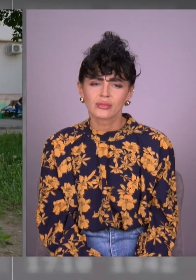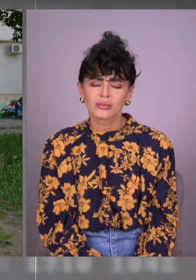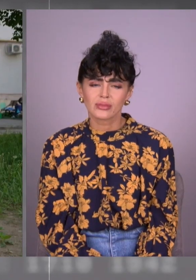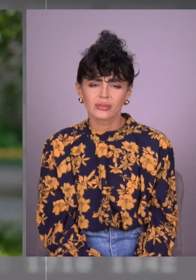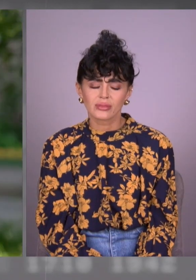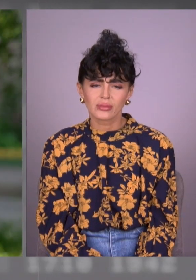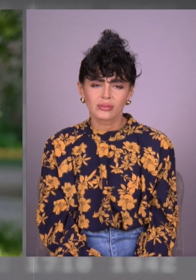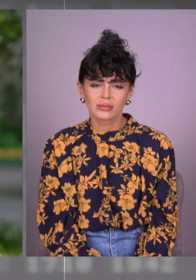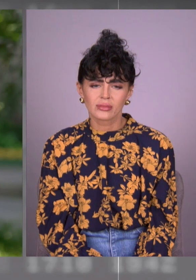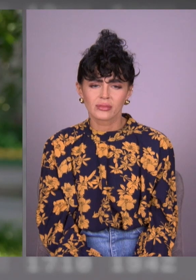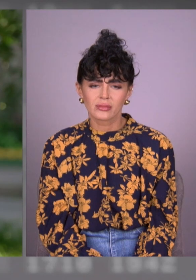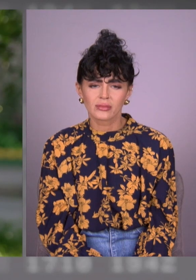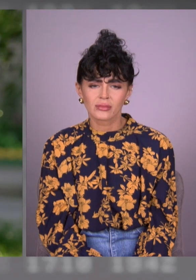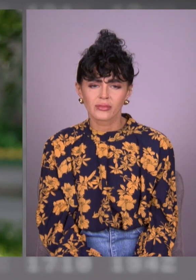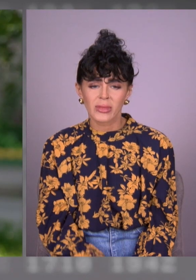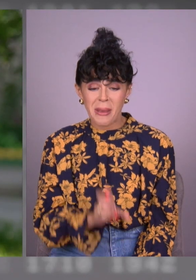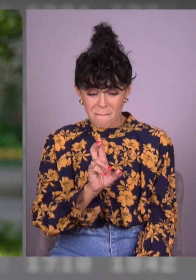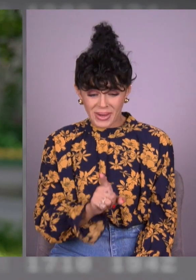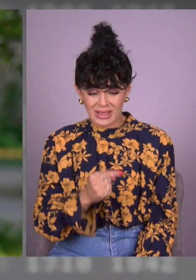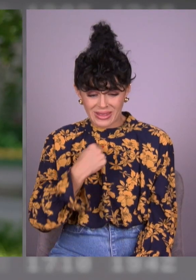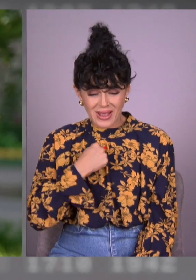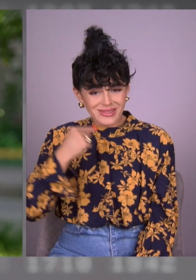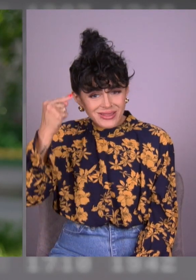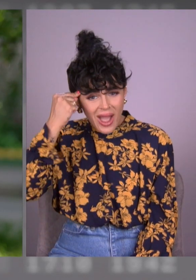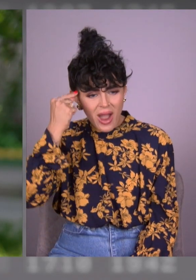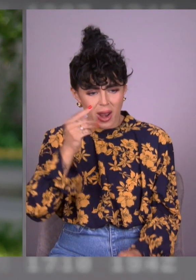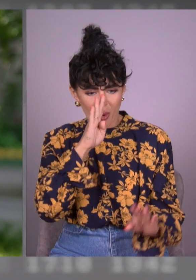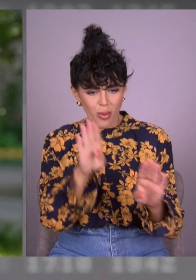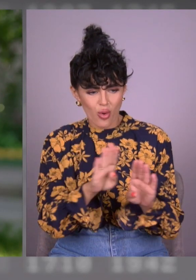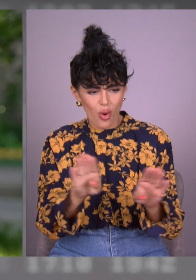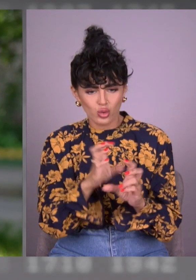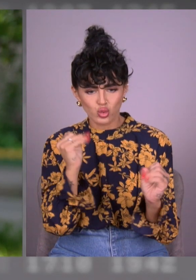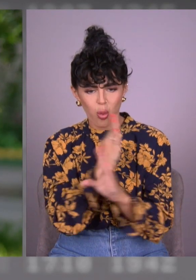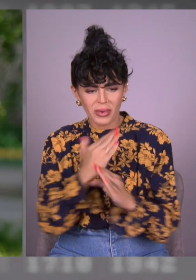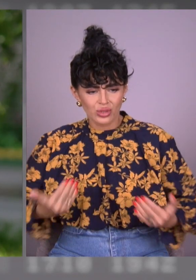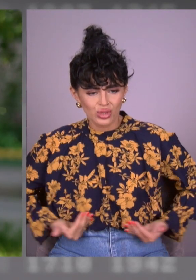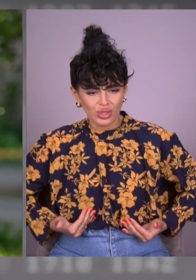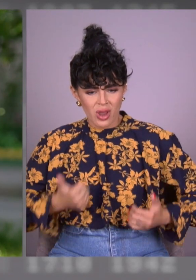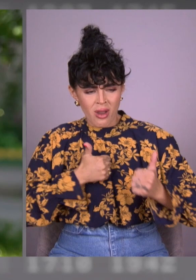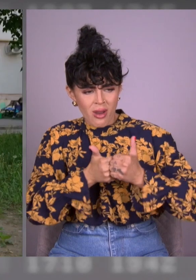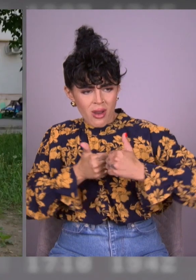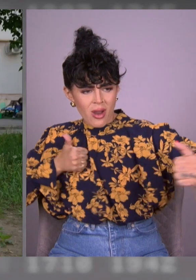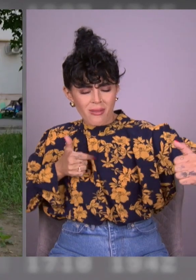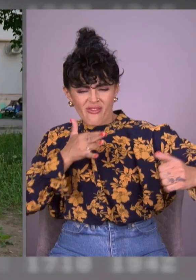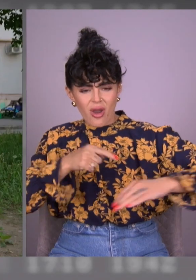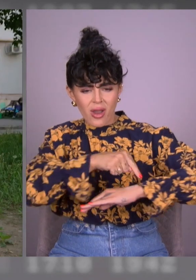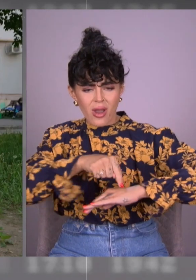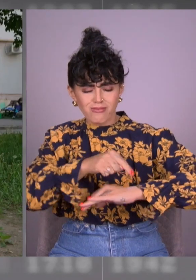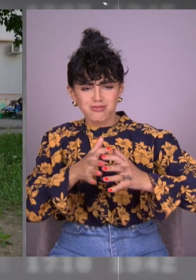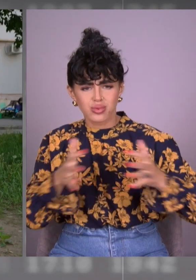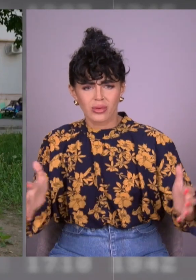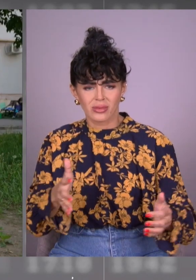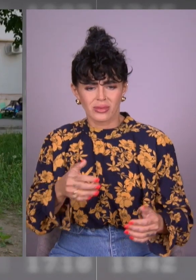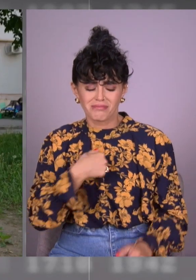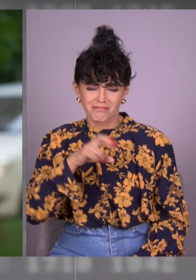Якщо б я знала, що доля нас розлучить на такий великий проміжок часу, і я б просто б